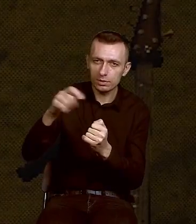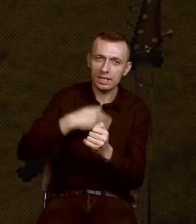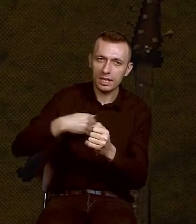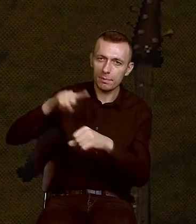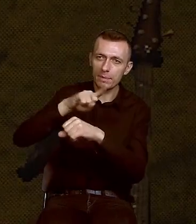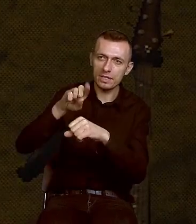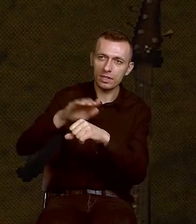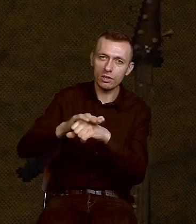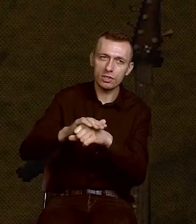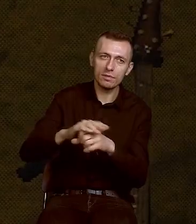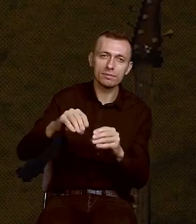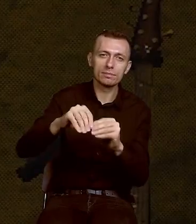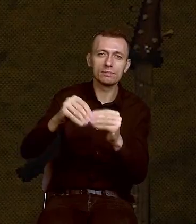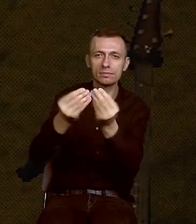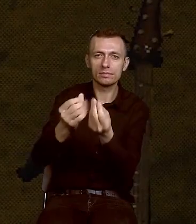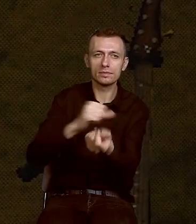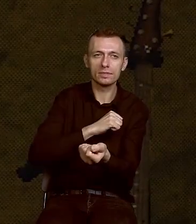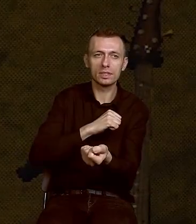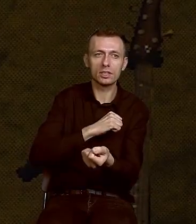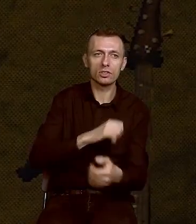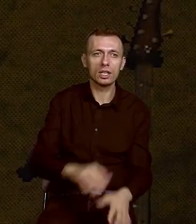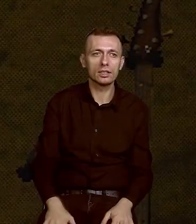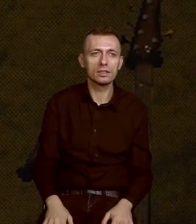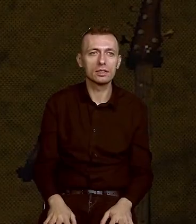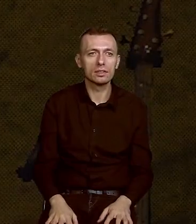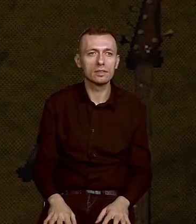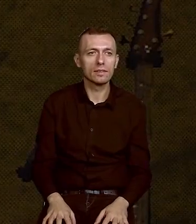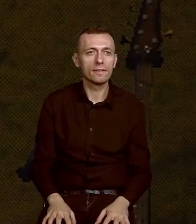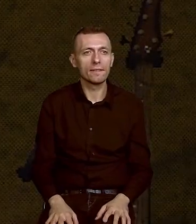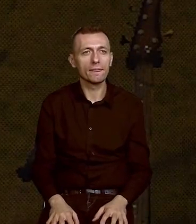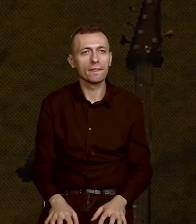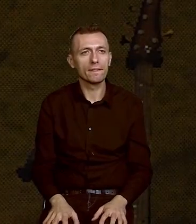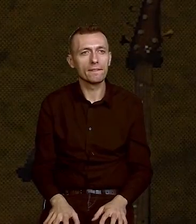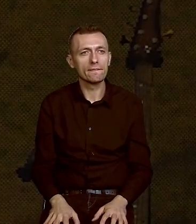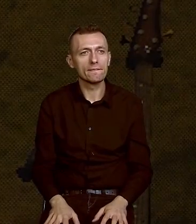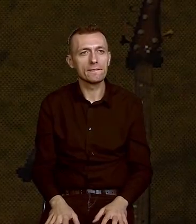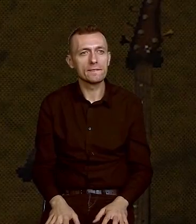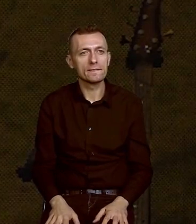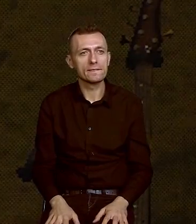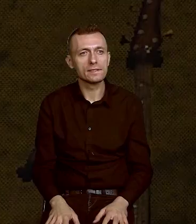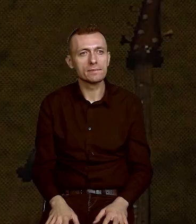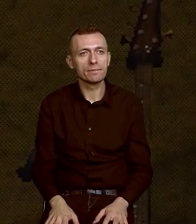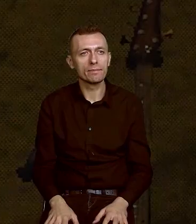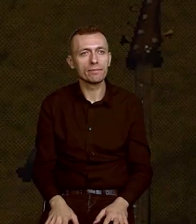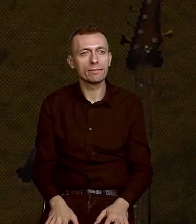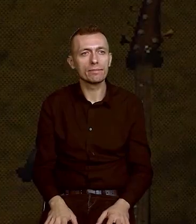nasze pragnienia poczną czyny, urodzą czyny, a rezultatem urodzonych czynów będzie grzech. Dlatego nie